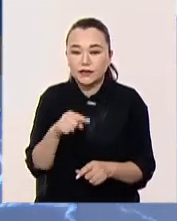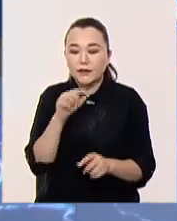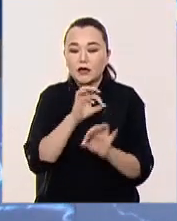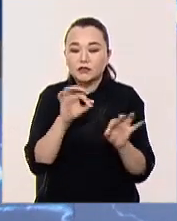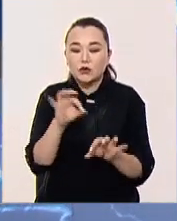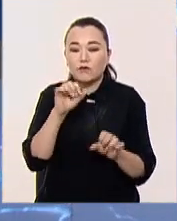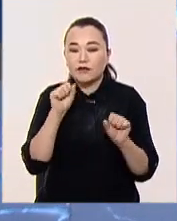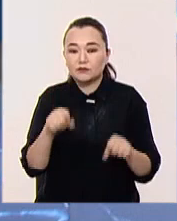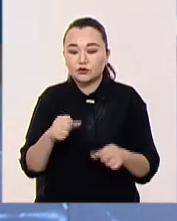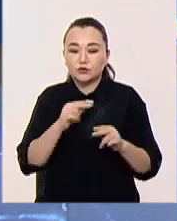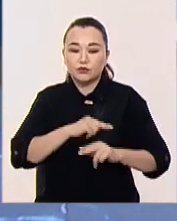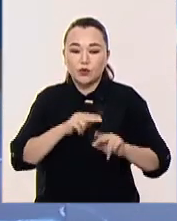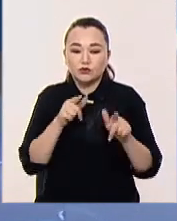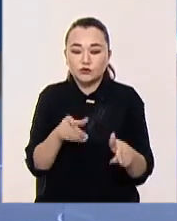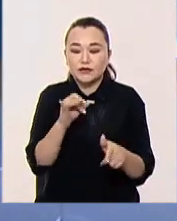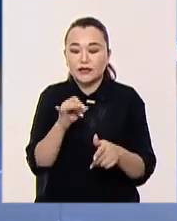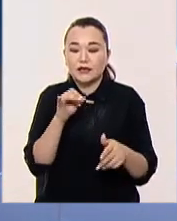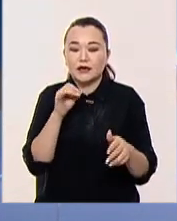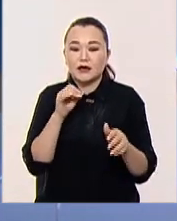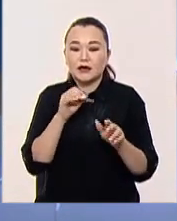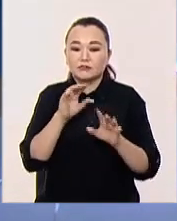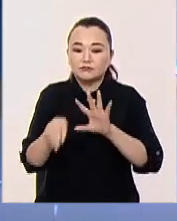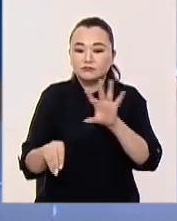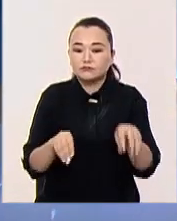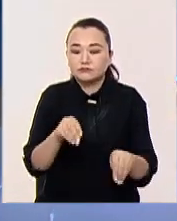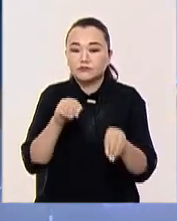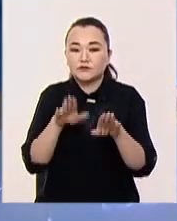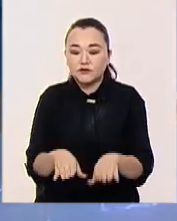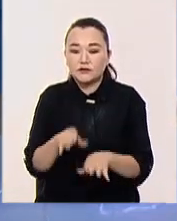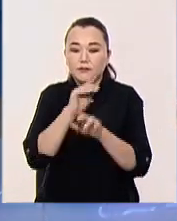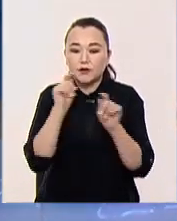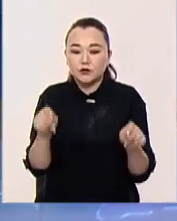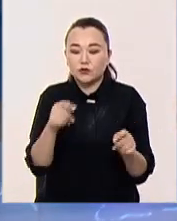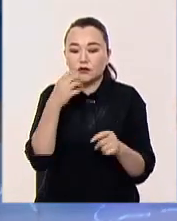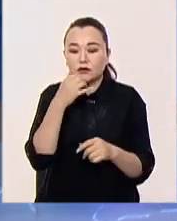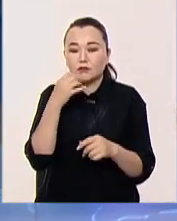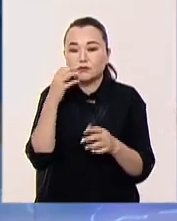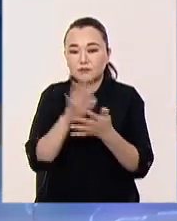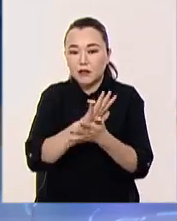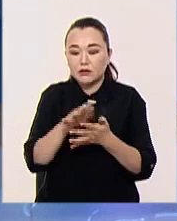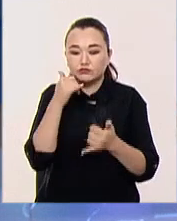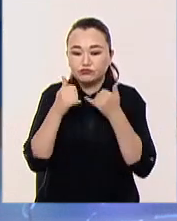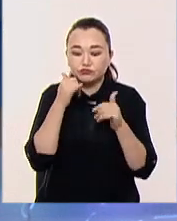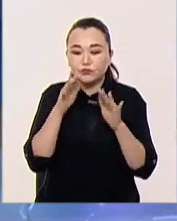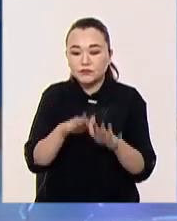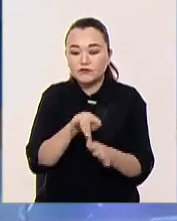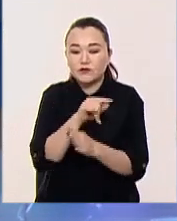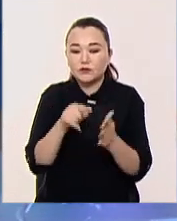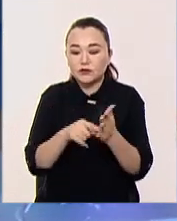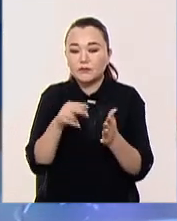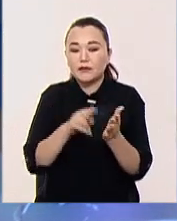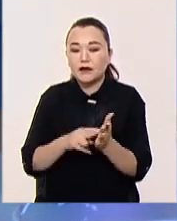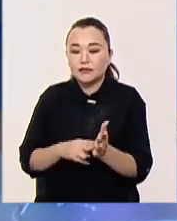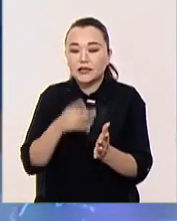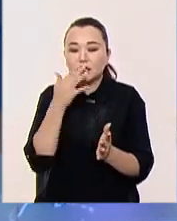идет о возможности трудоустройства и размещения. В ближайшие дни в Казахстане откроют горячие линии по вопросам миграции иностранцев.